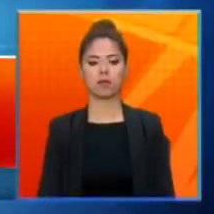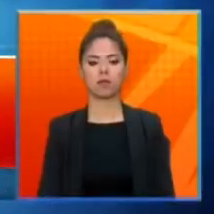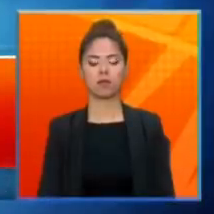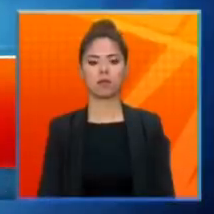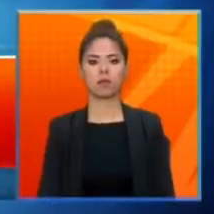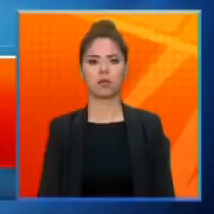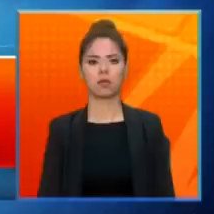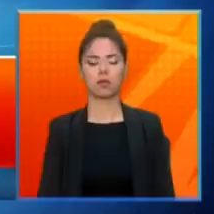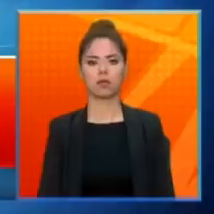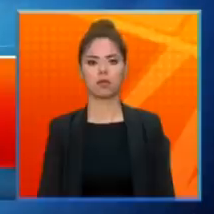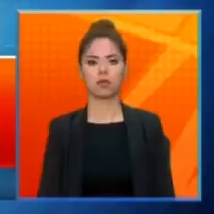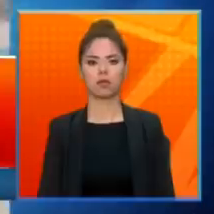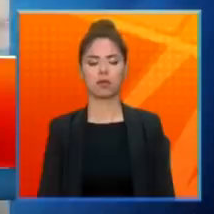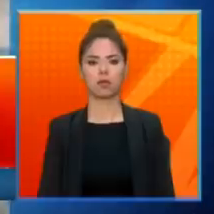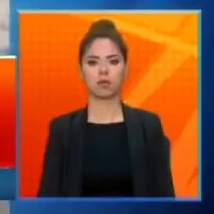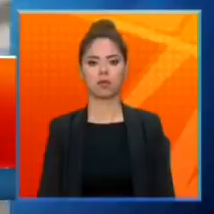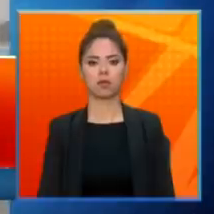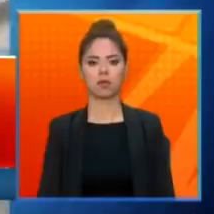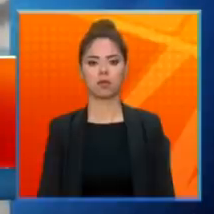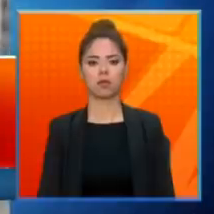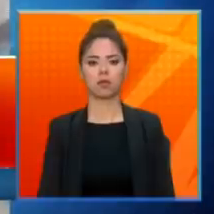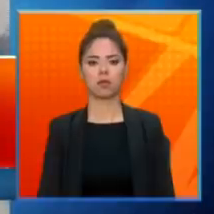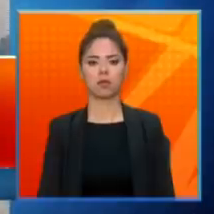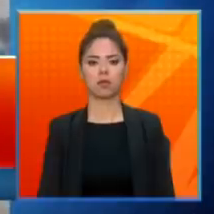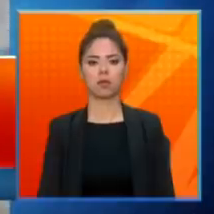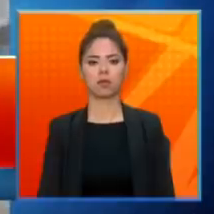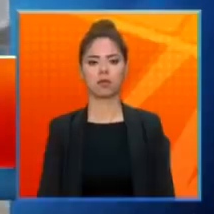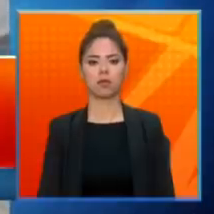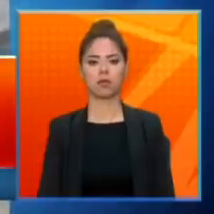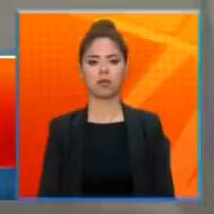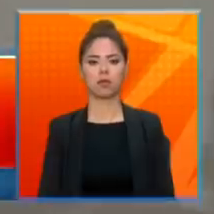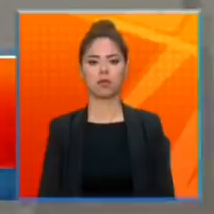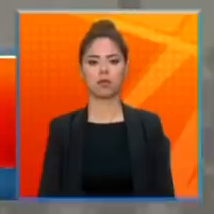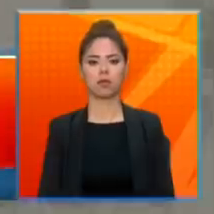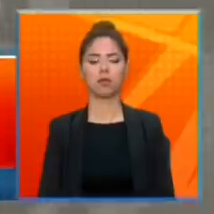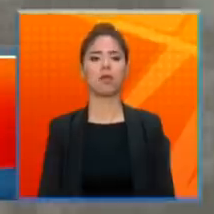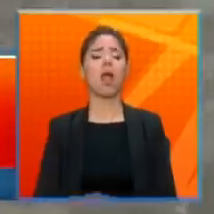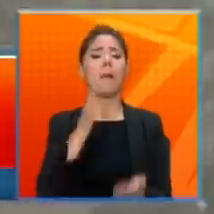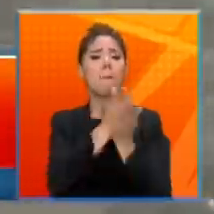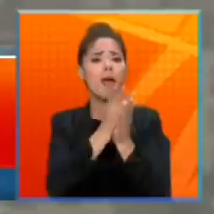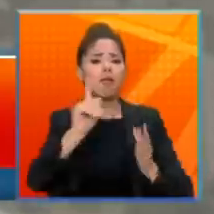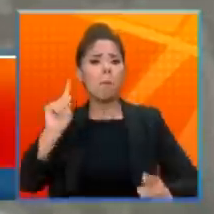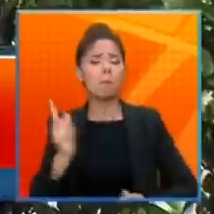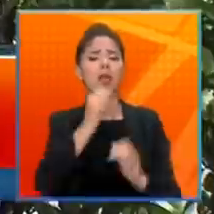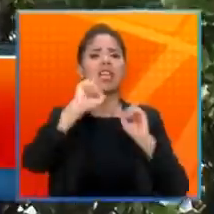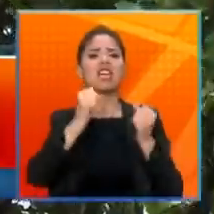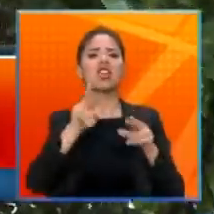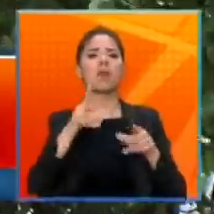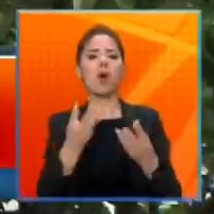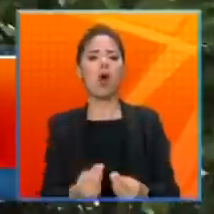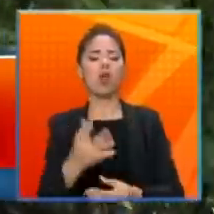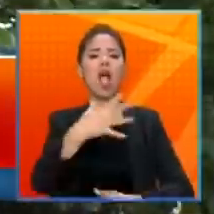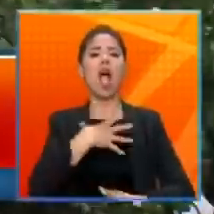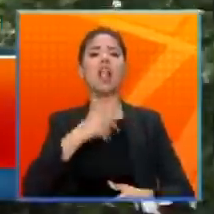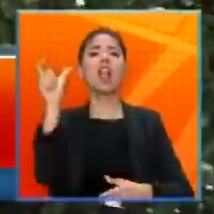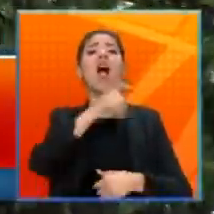sonucu servis araçları E5'te ve her yer pert. Mevsim bir anda kışa döndü. Sanki